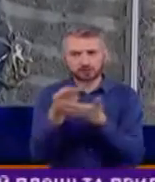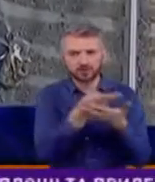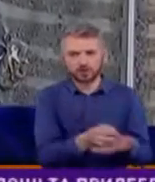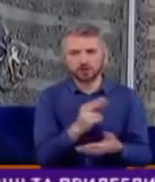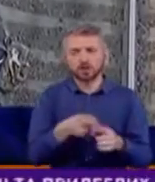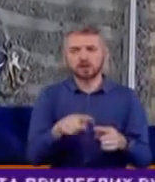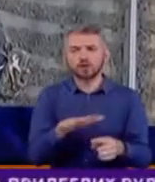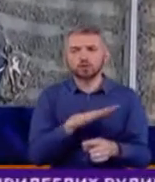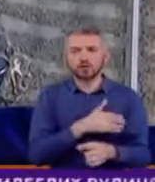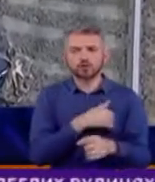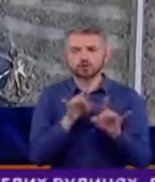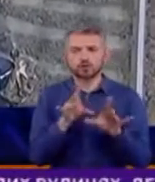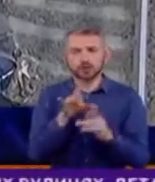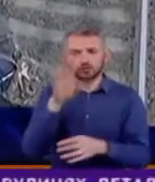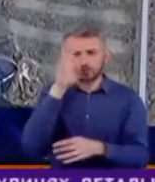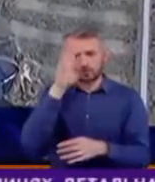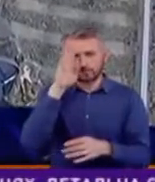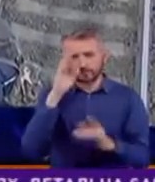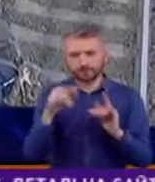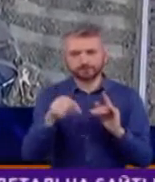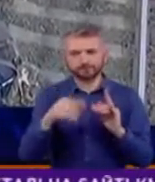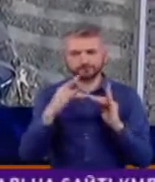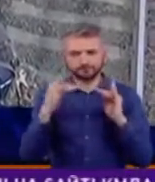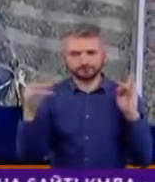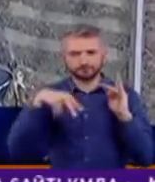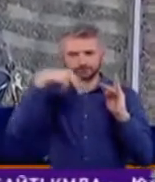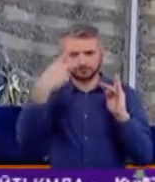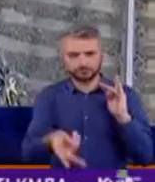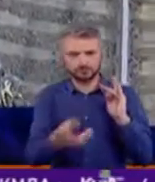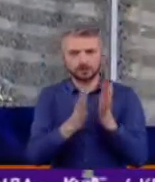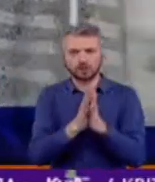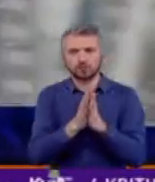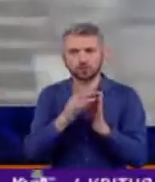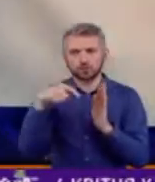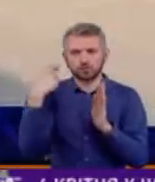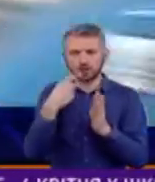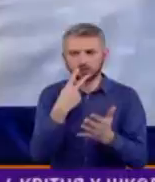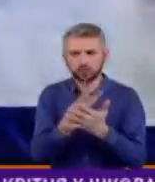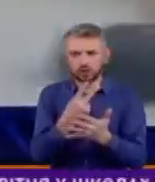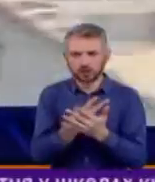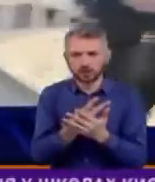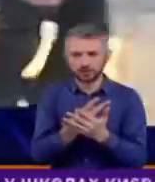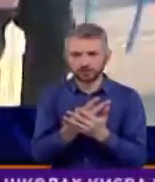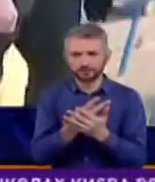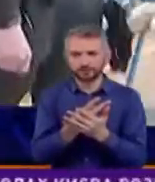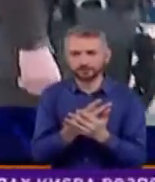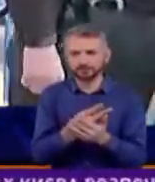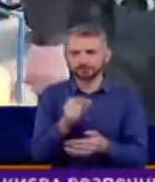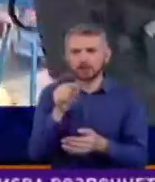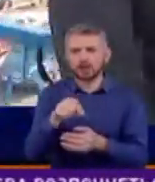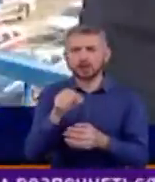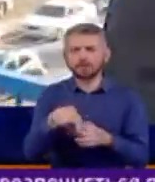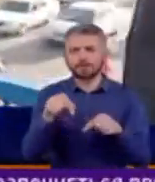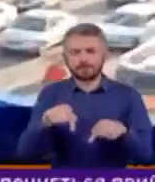розказати. Насправді чоловік впав з цієї сторони, зараз прошу оператора показати. От він впав з